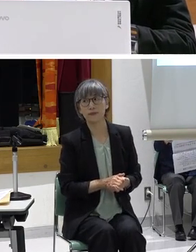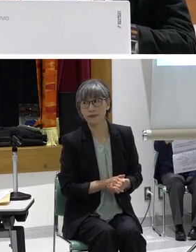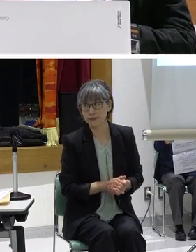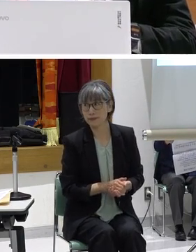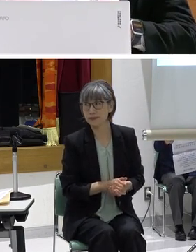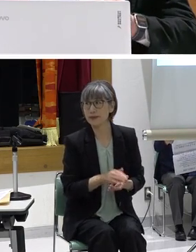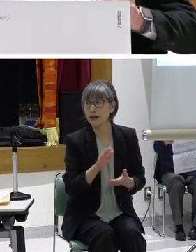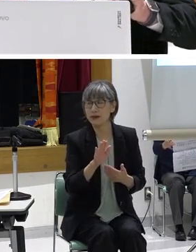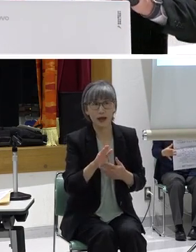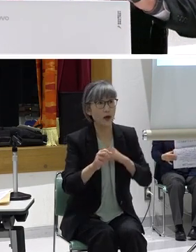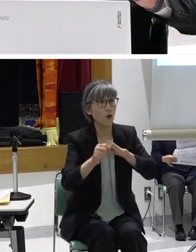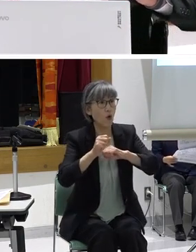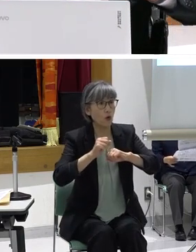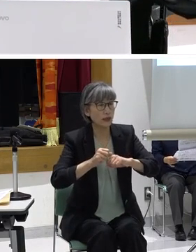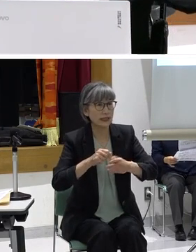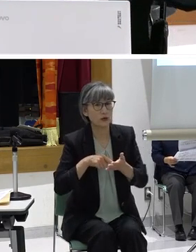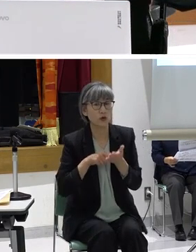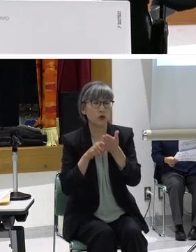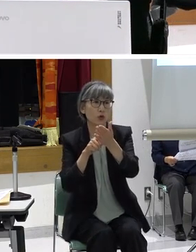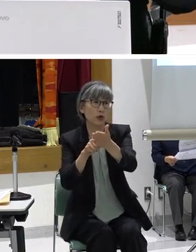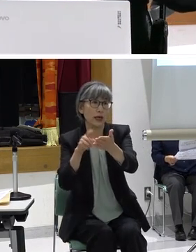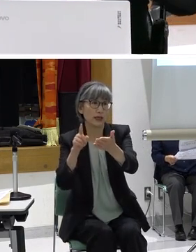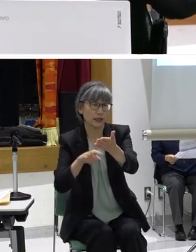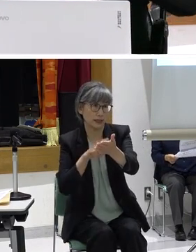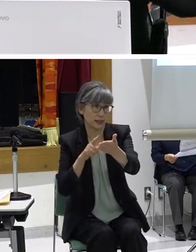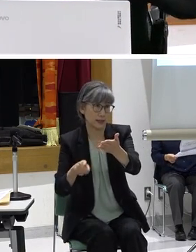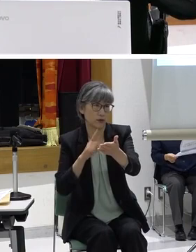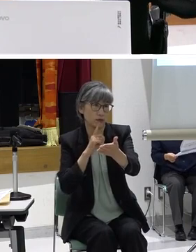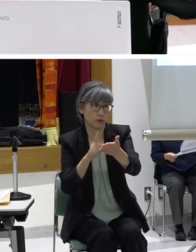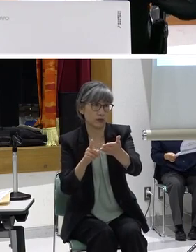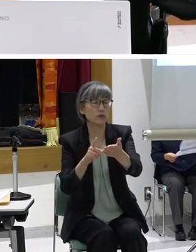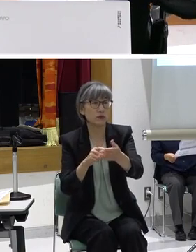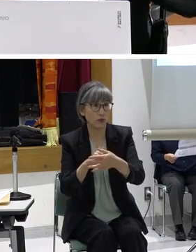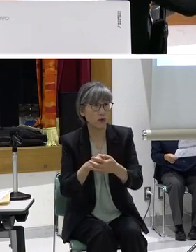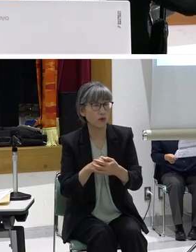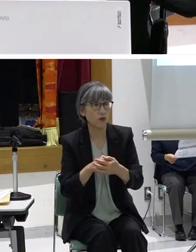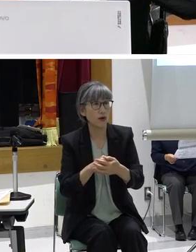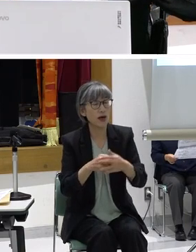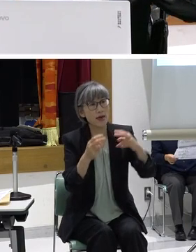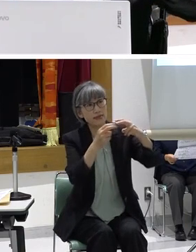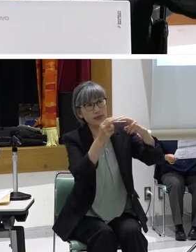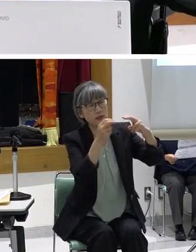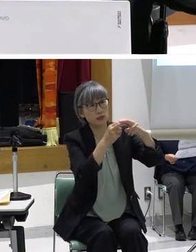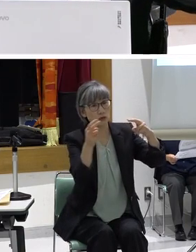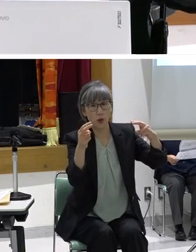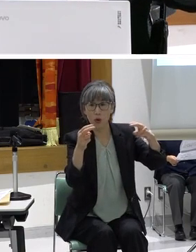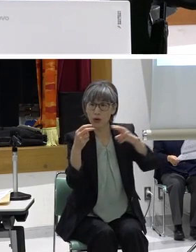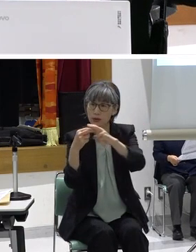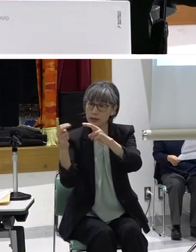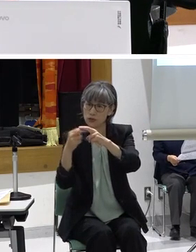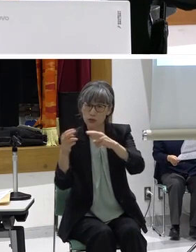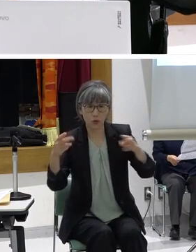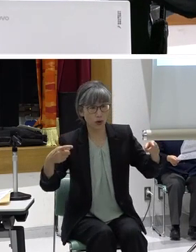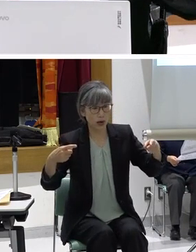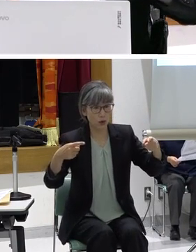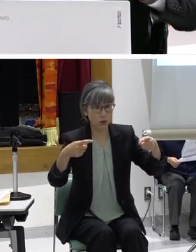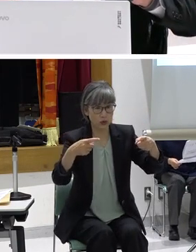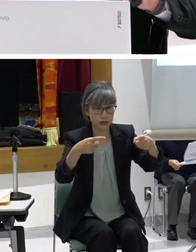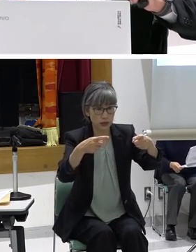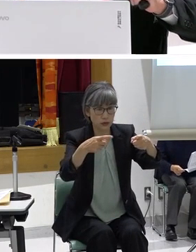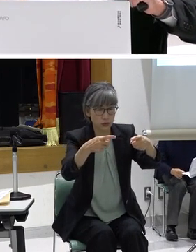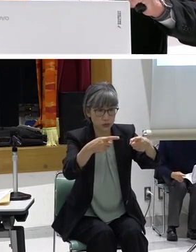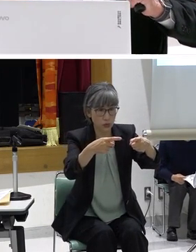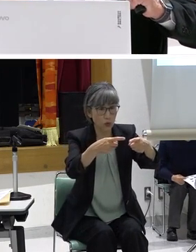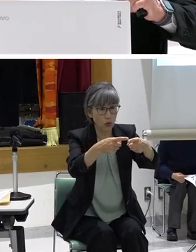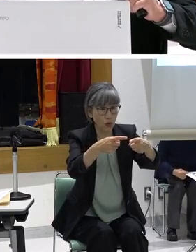けに関する事項ということで、例えば結節点っていうんですけど、鉄道がこう交差するところとか道路が交差する